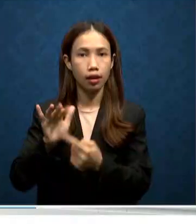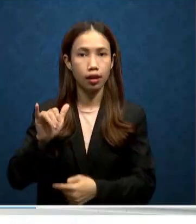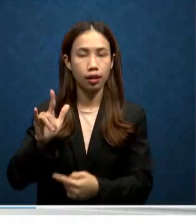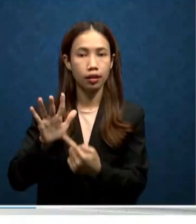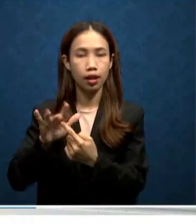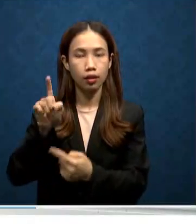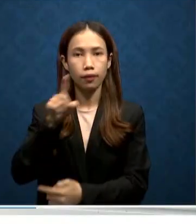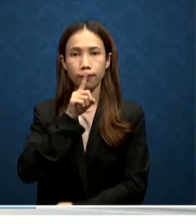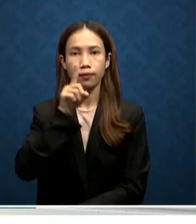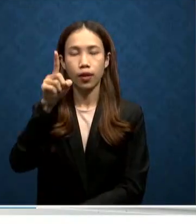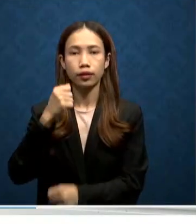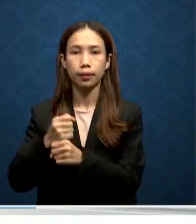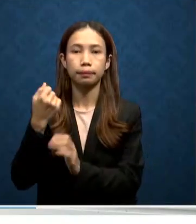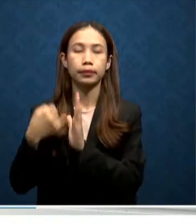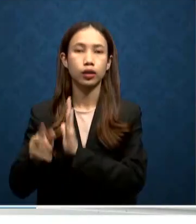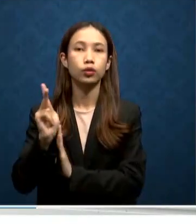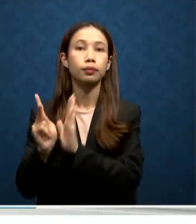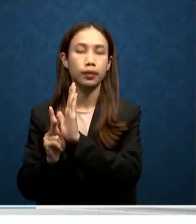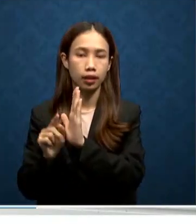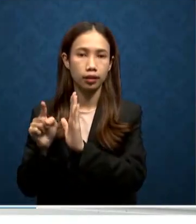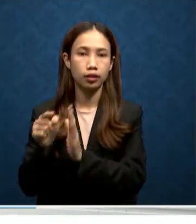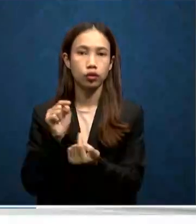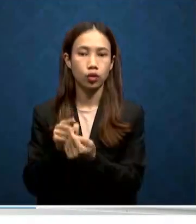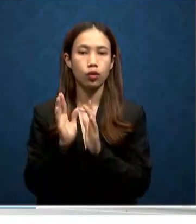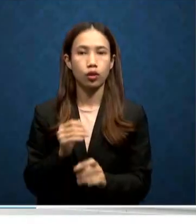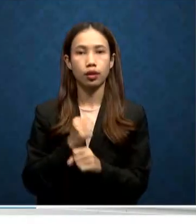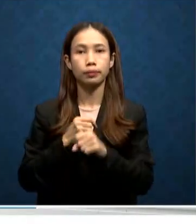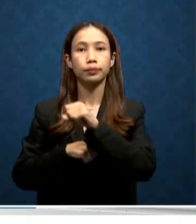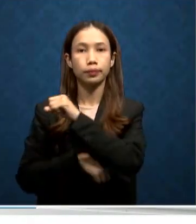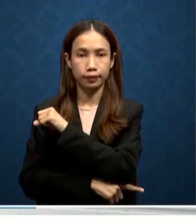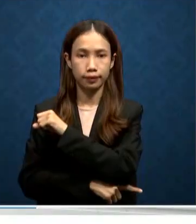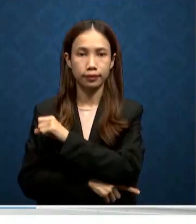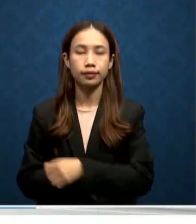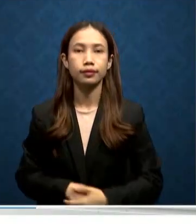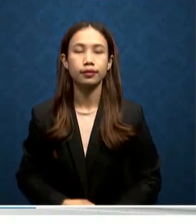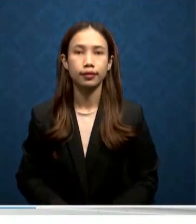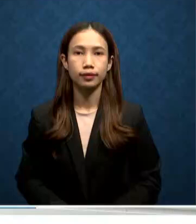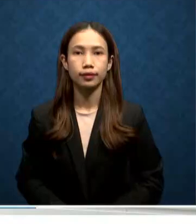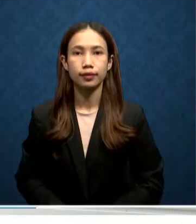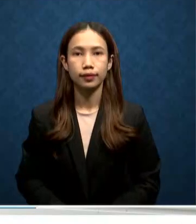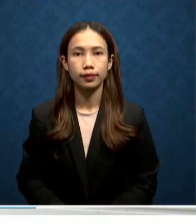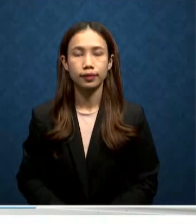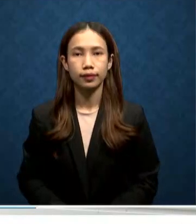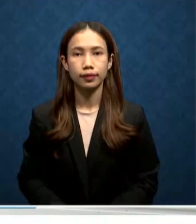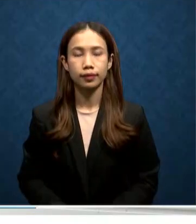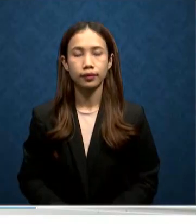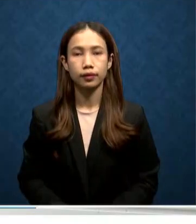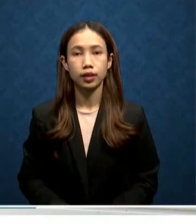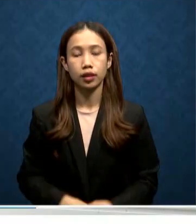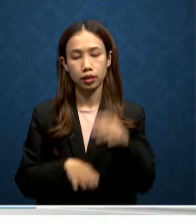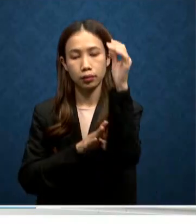ฟ้องดำเนินคดีกับลูกจ้างที่กระทำการทุจริตนะครับส่วนของจังหวัด